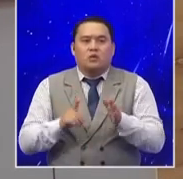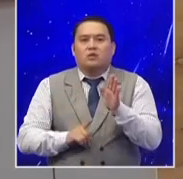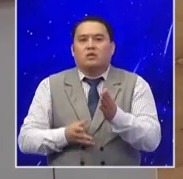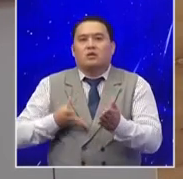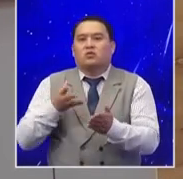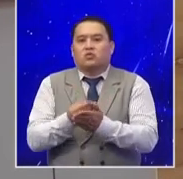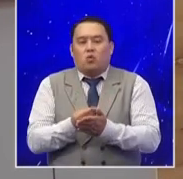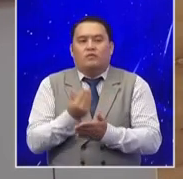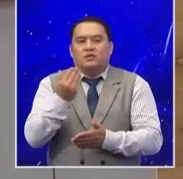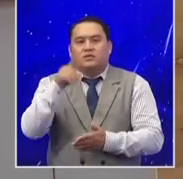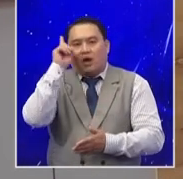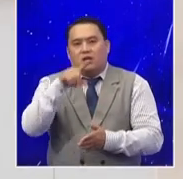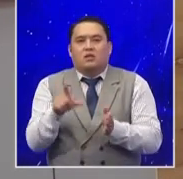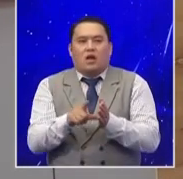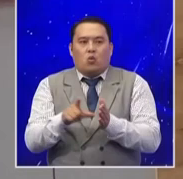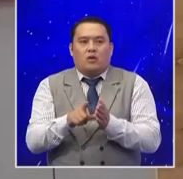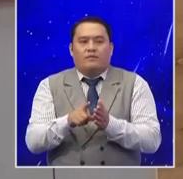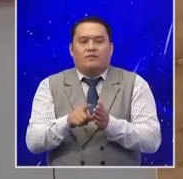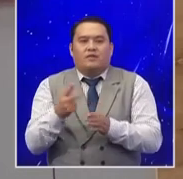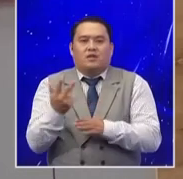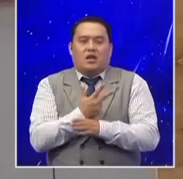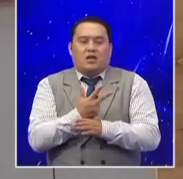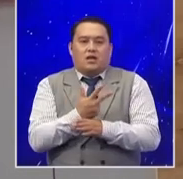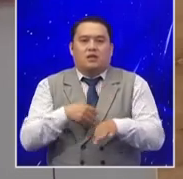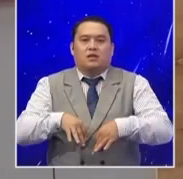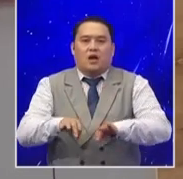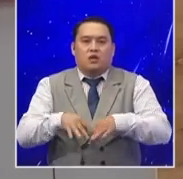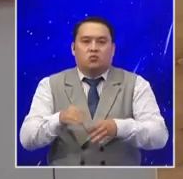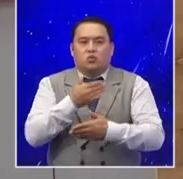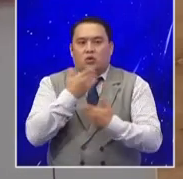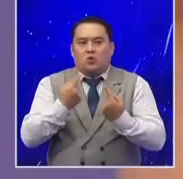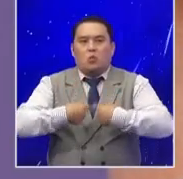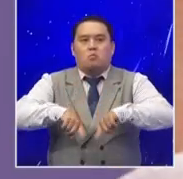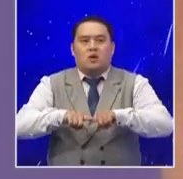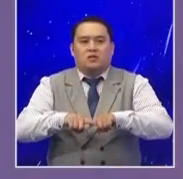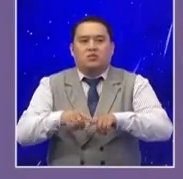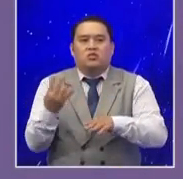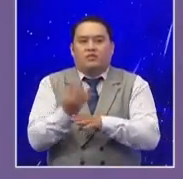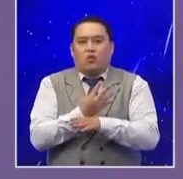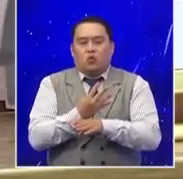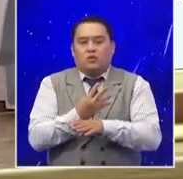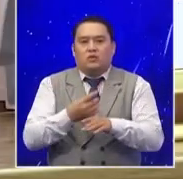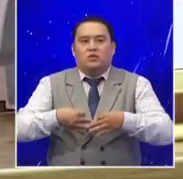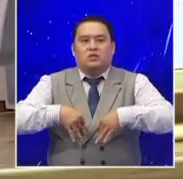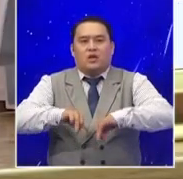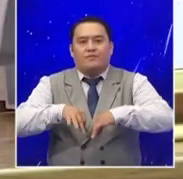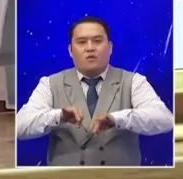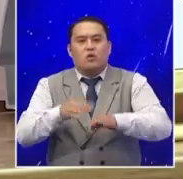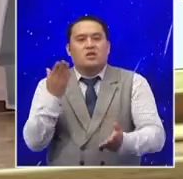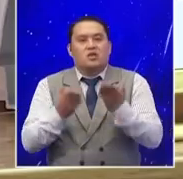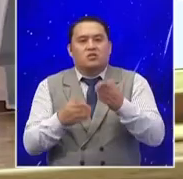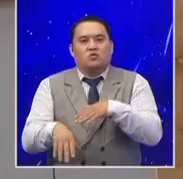начисляют. Вы знаете, налог на транспорт. В третье, транспортные средства отсутствуют в базе данных. Четвертое, это транспортные средства, если в